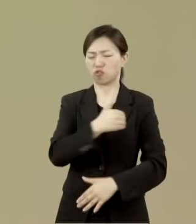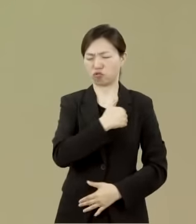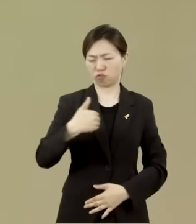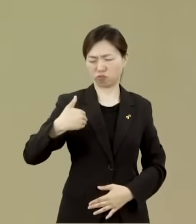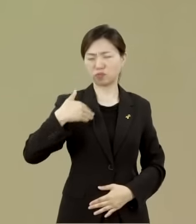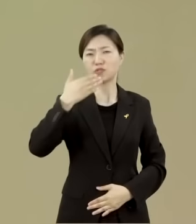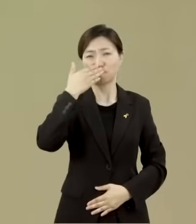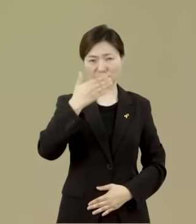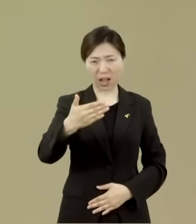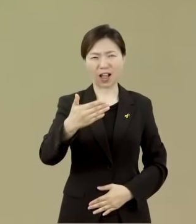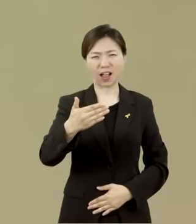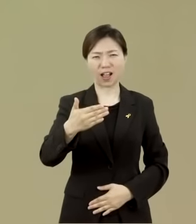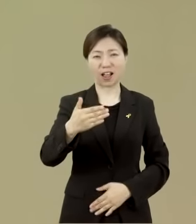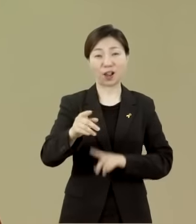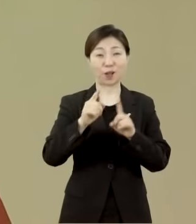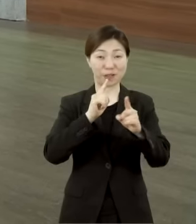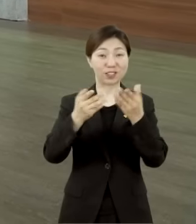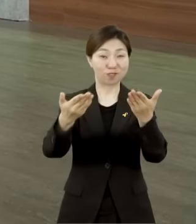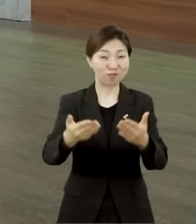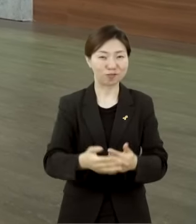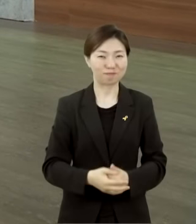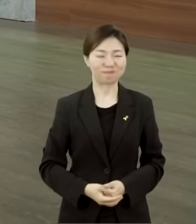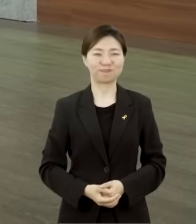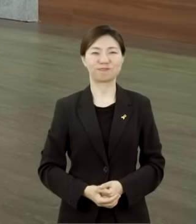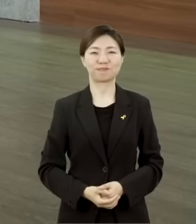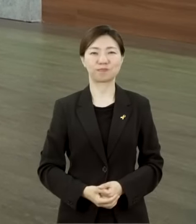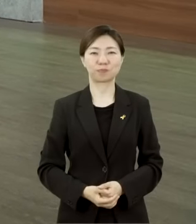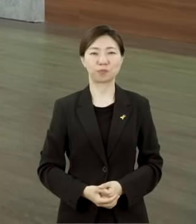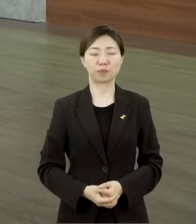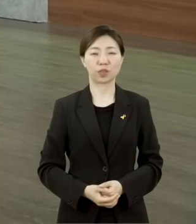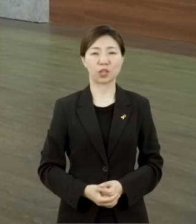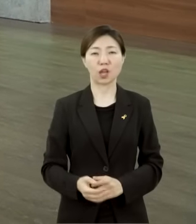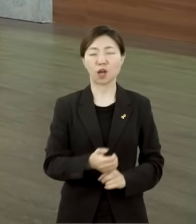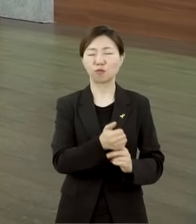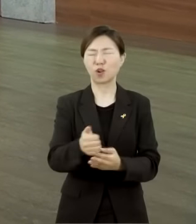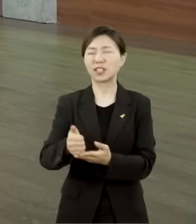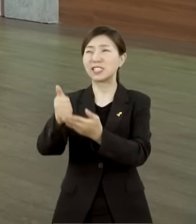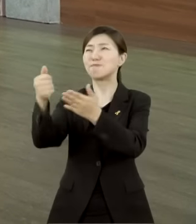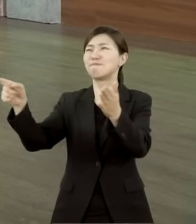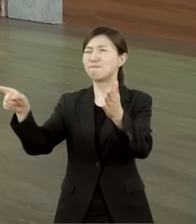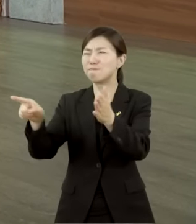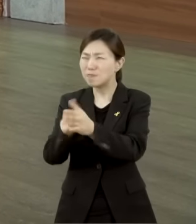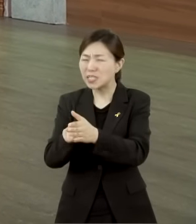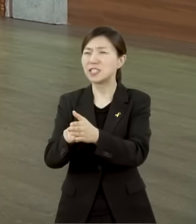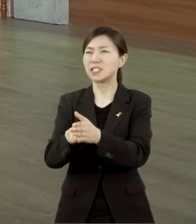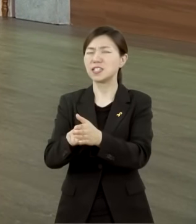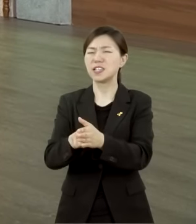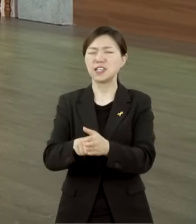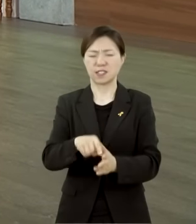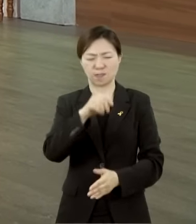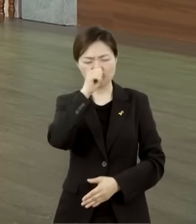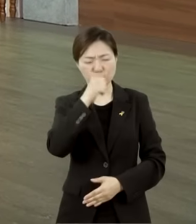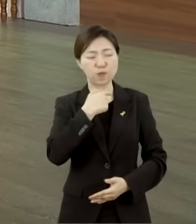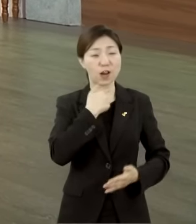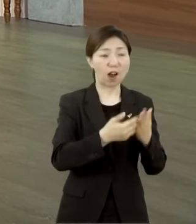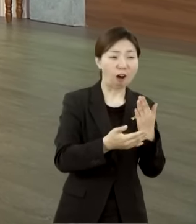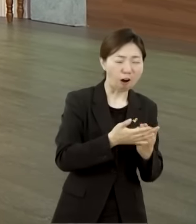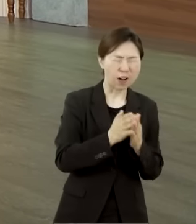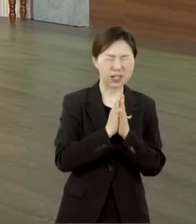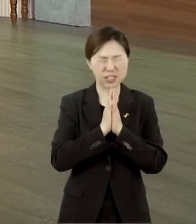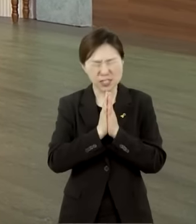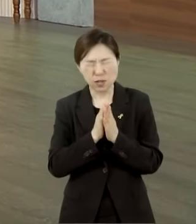자주자주 드립니다 그 어떻게 해야 그 맛을 볼까요 어떻게해야 그 체험을 하게 될까요